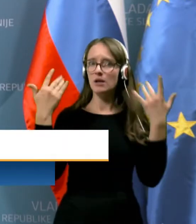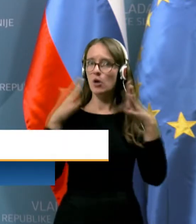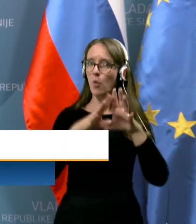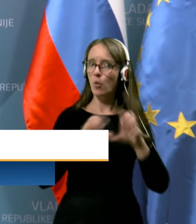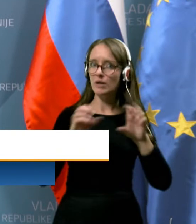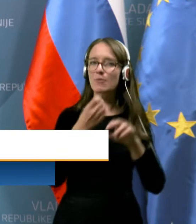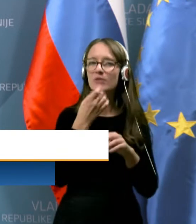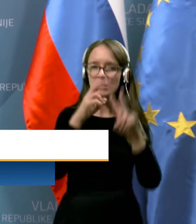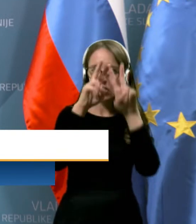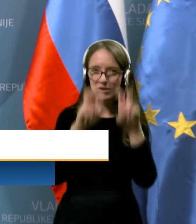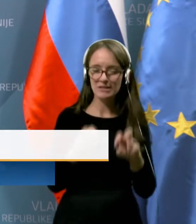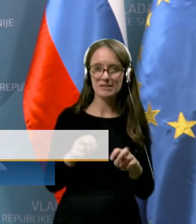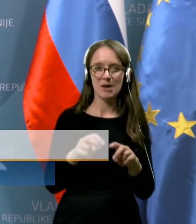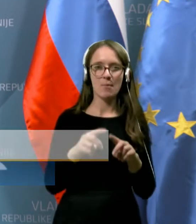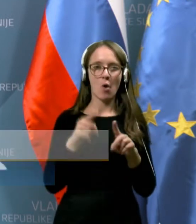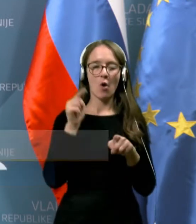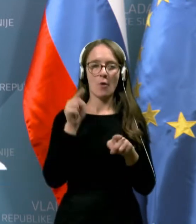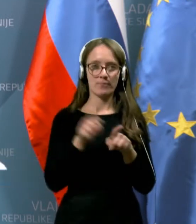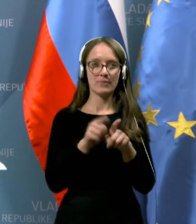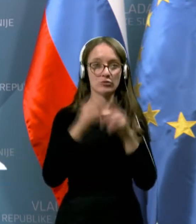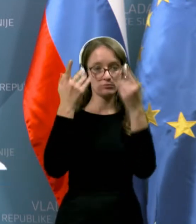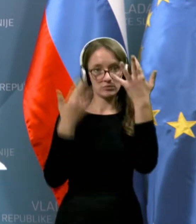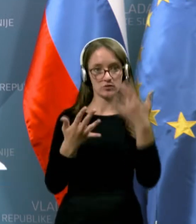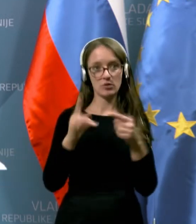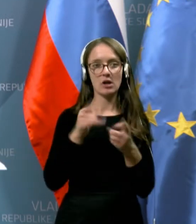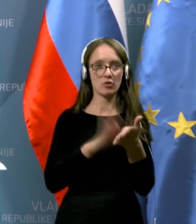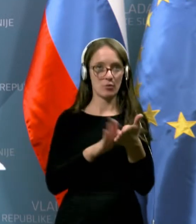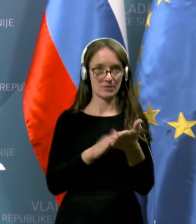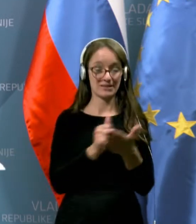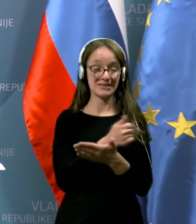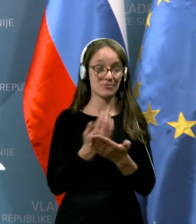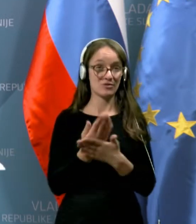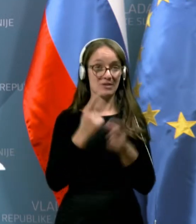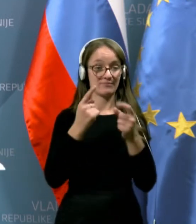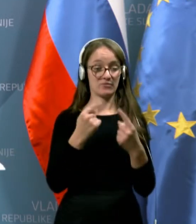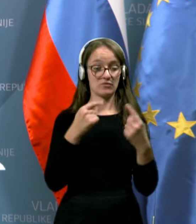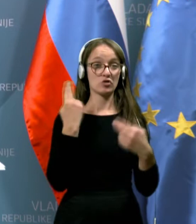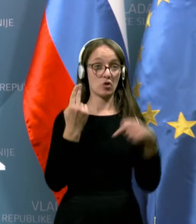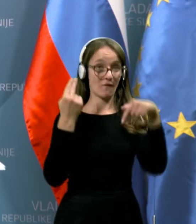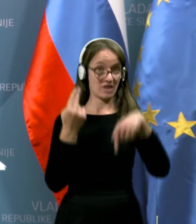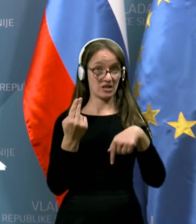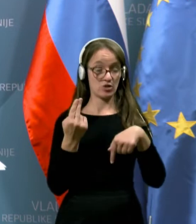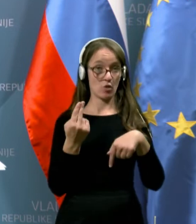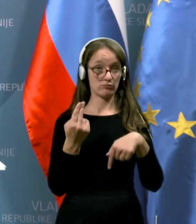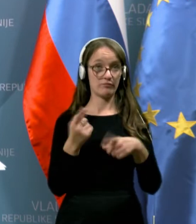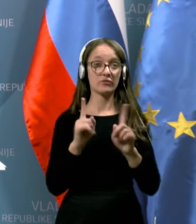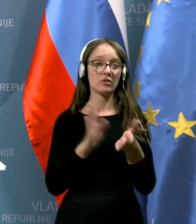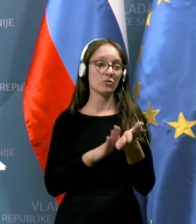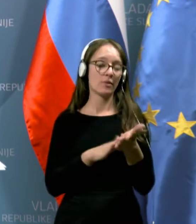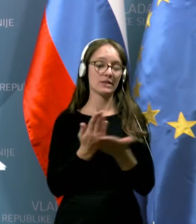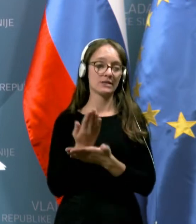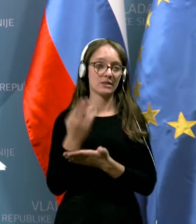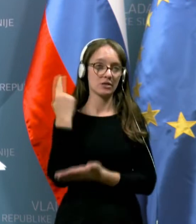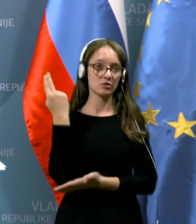natančno analiziramo in simuliramo in tudi računamo, kaj to pomeni samo za pozicijo Slovenije, oziroma kaj to pomeni za